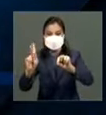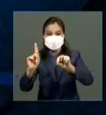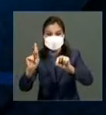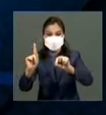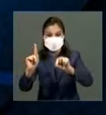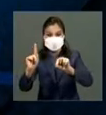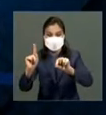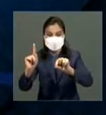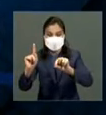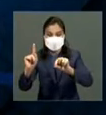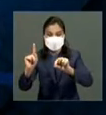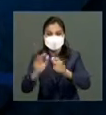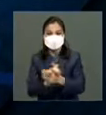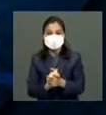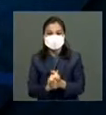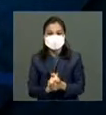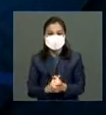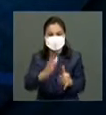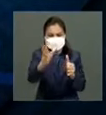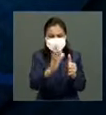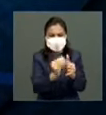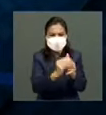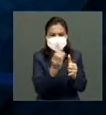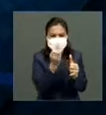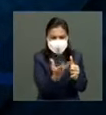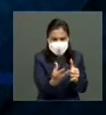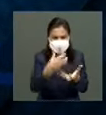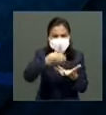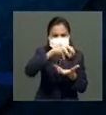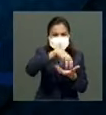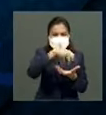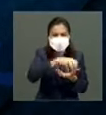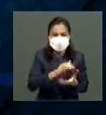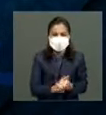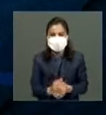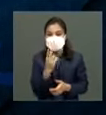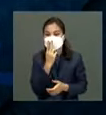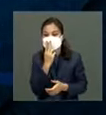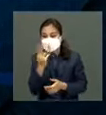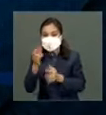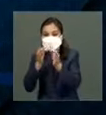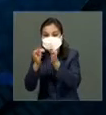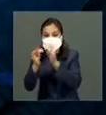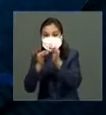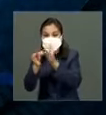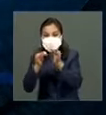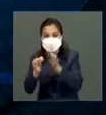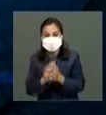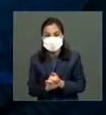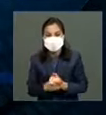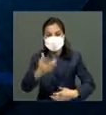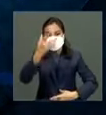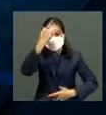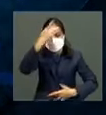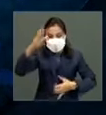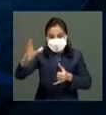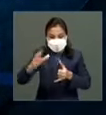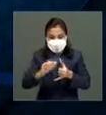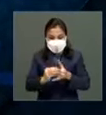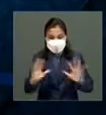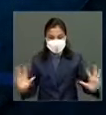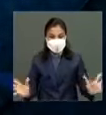อกว่ารายงานแต่เรื่องของเจ็บไข้ได้ป่วยขอให้ผมได้ขยายความของคำว่าหายป่วยแล้วด้วยนะครับวัน